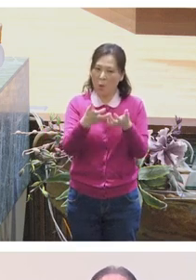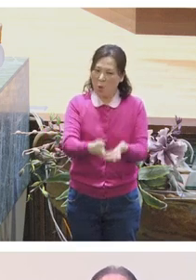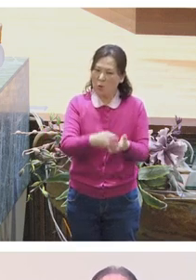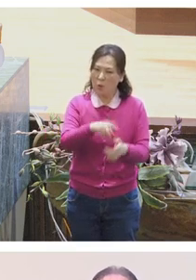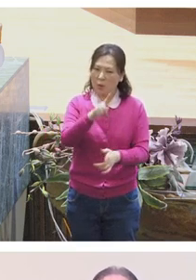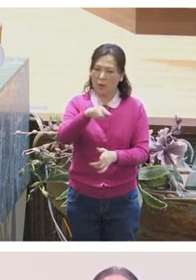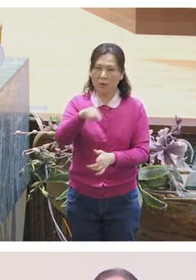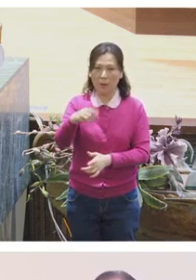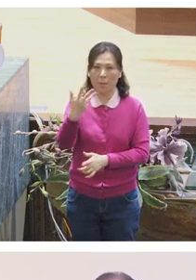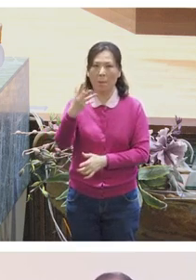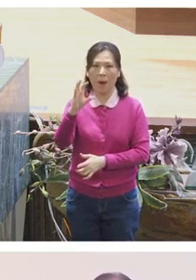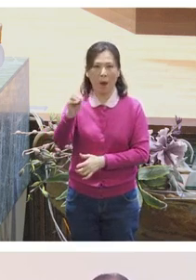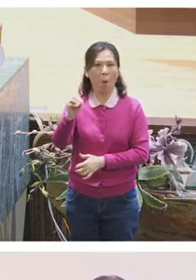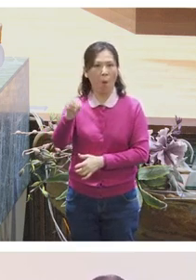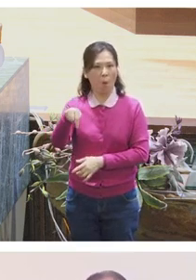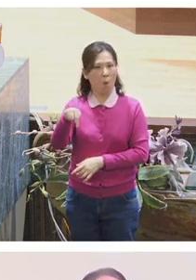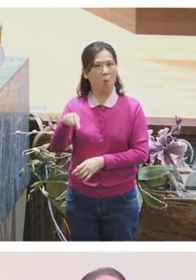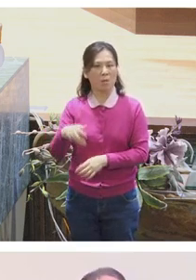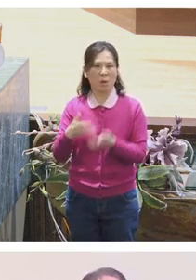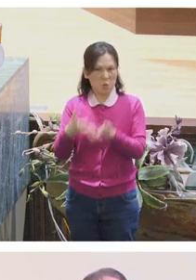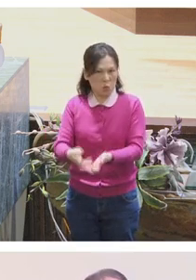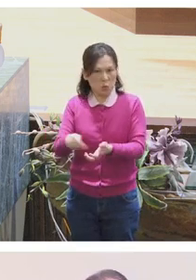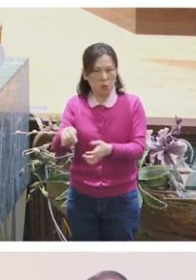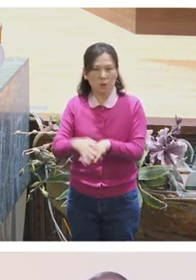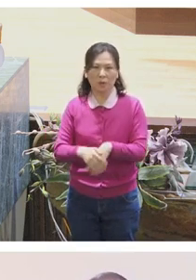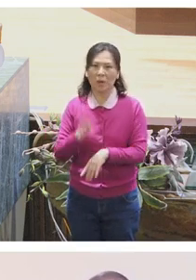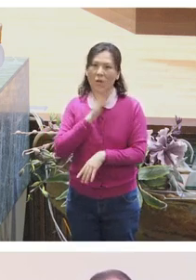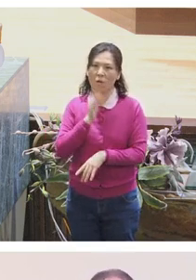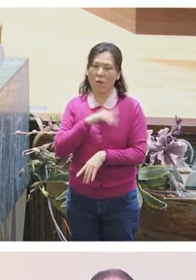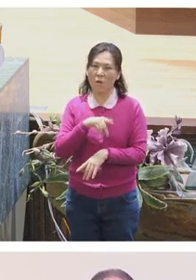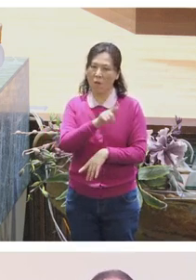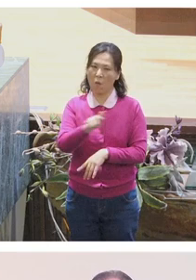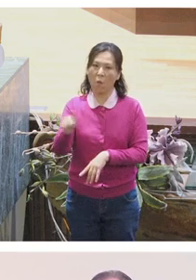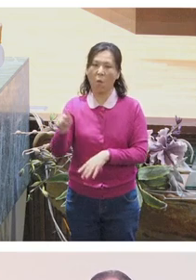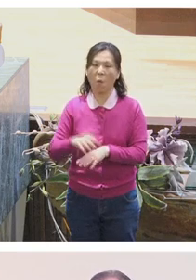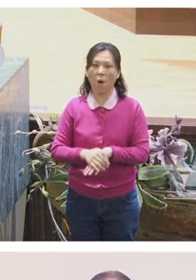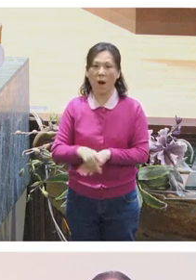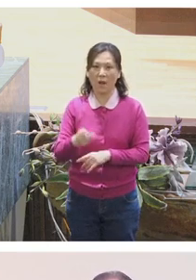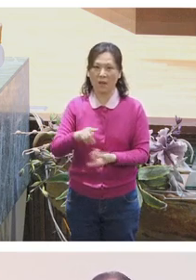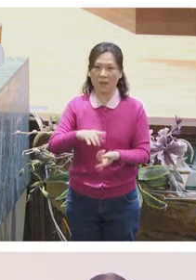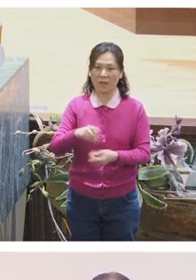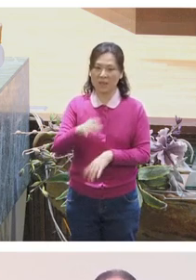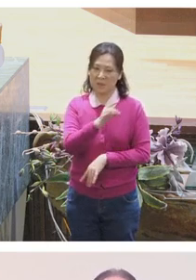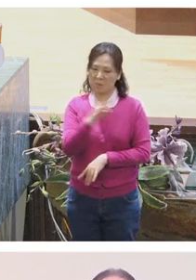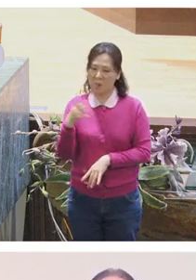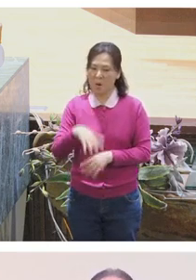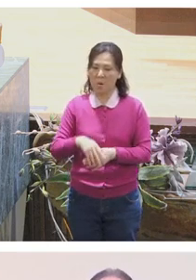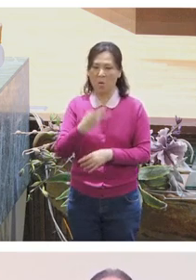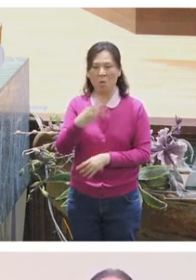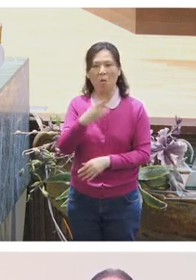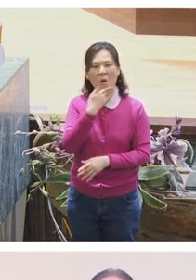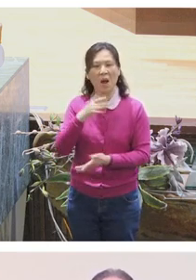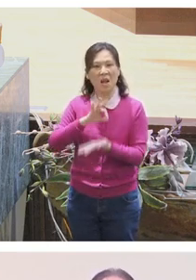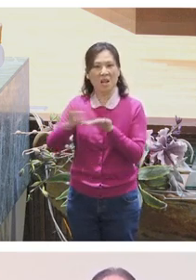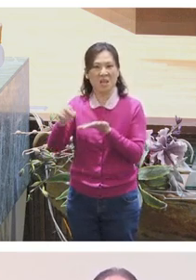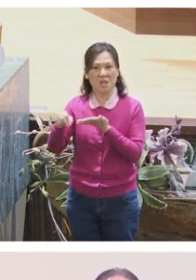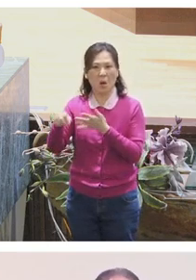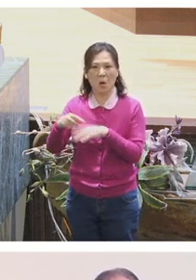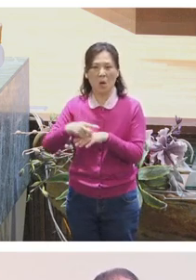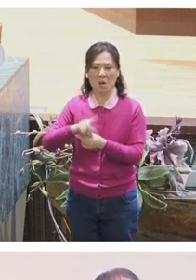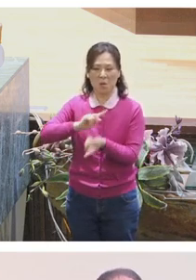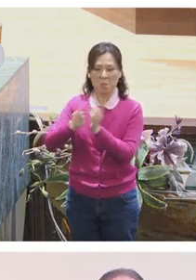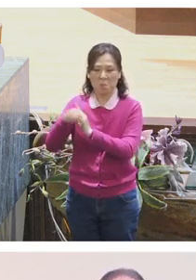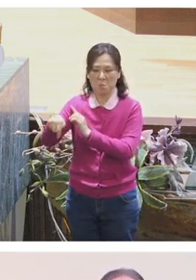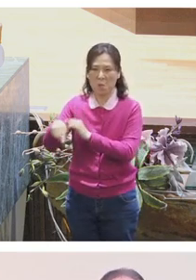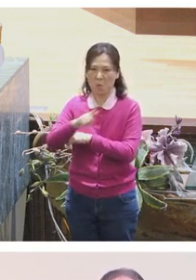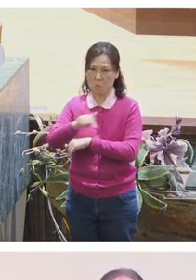弃物，1800万吨哦，事业废弃物是用再利用的管道在流窜啊。那你